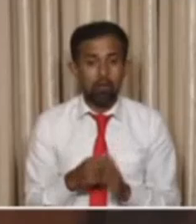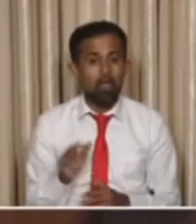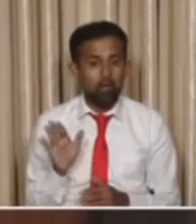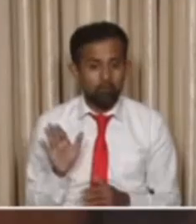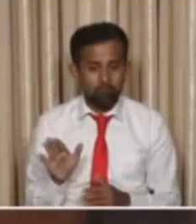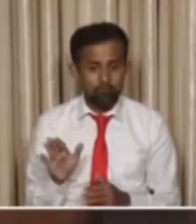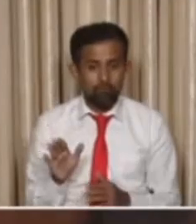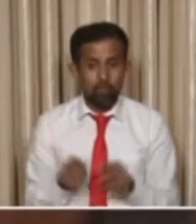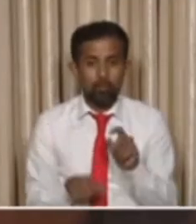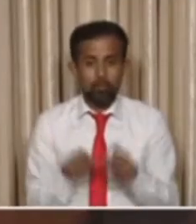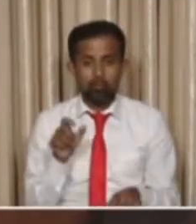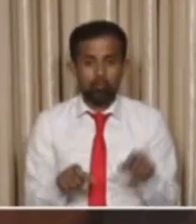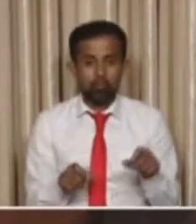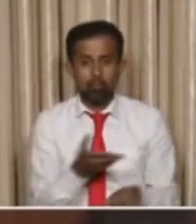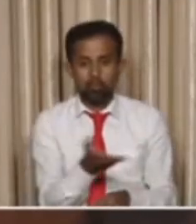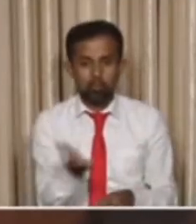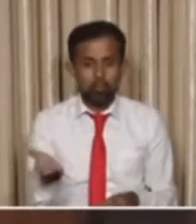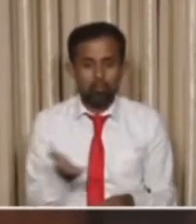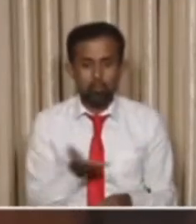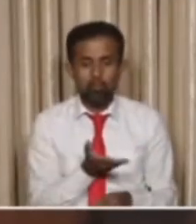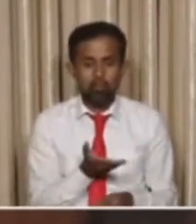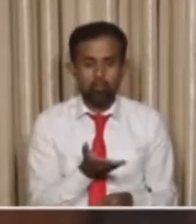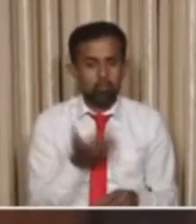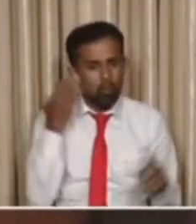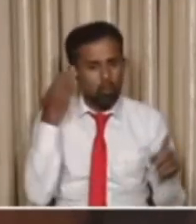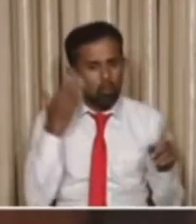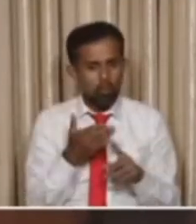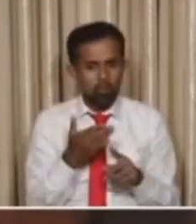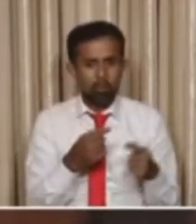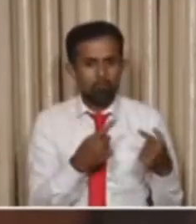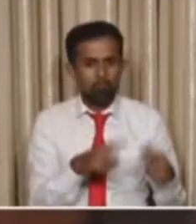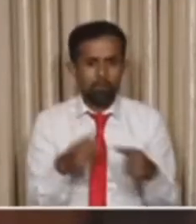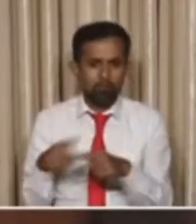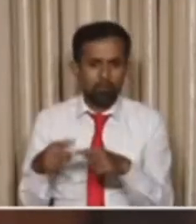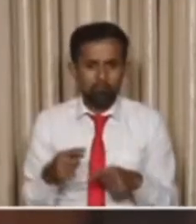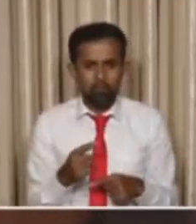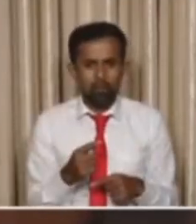செய்யும் பொழுது மிக கவனமாக இந்த ஆய்வுகளை செய்ய வேண்டும். இந்த ஆய்வுகள் நடக்கும் பொழுது இதிலே